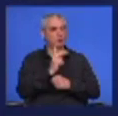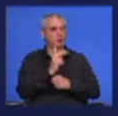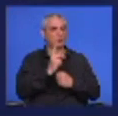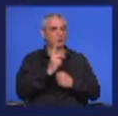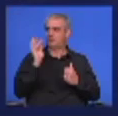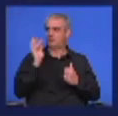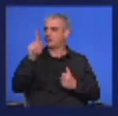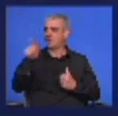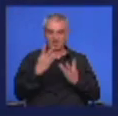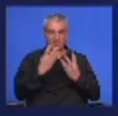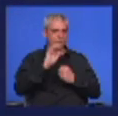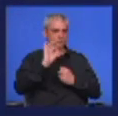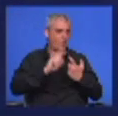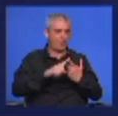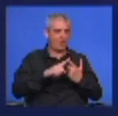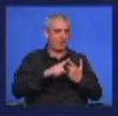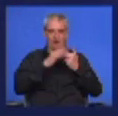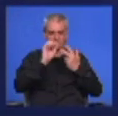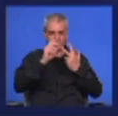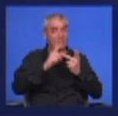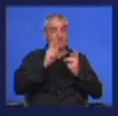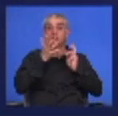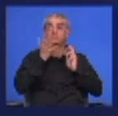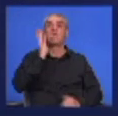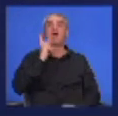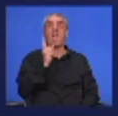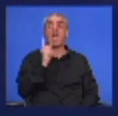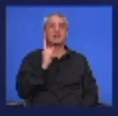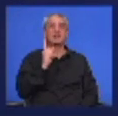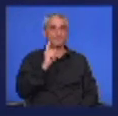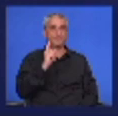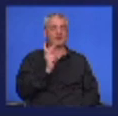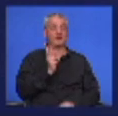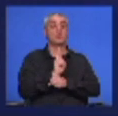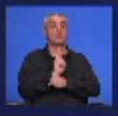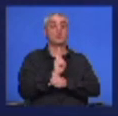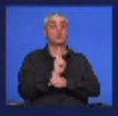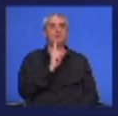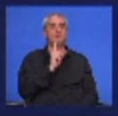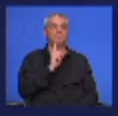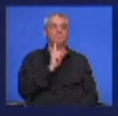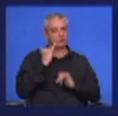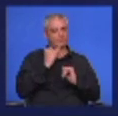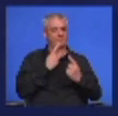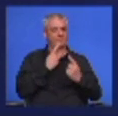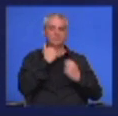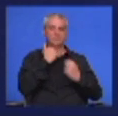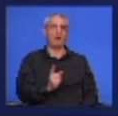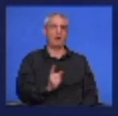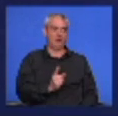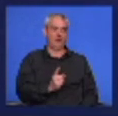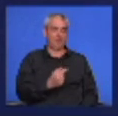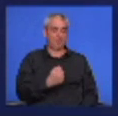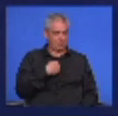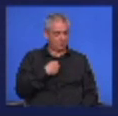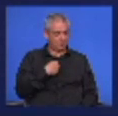ועל המשפחה שלך ועל הבעל שלך, וזה אנשים רעים ונוכלים שמביאים שיח רע. אז אני,